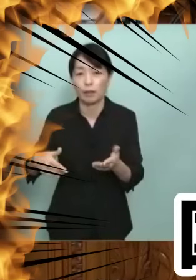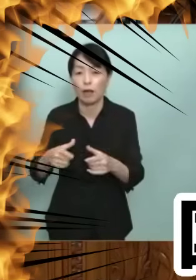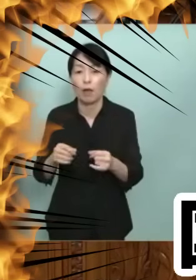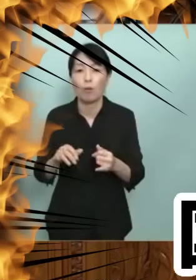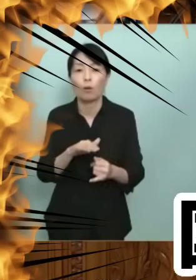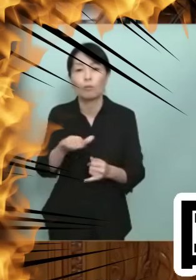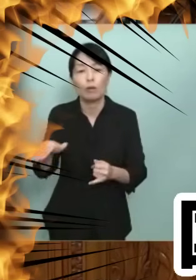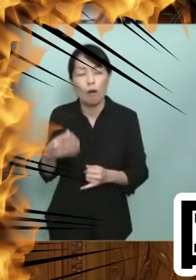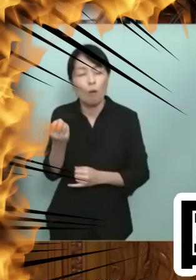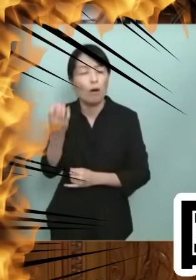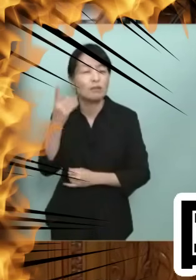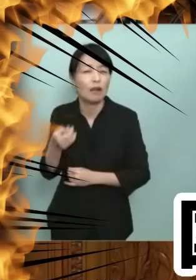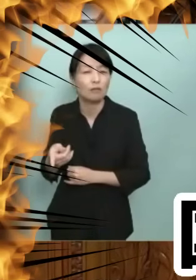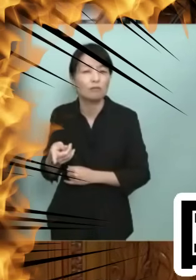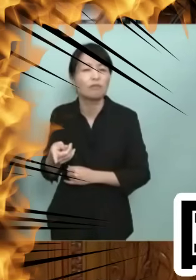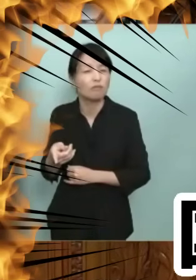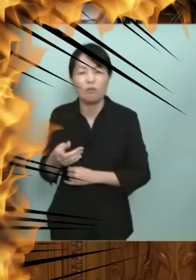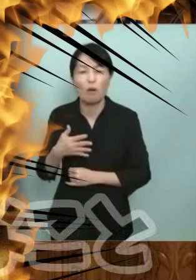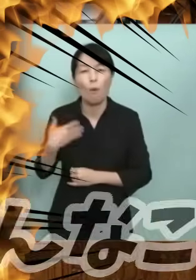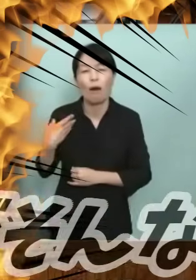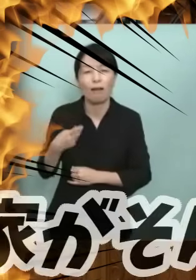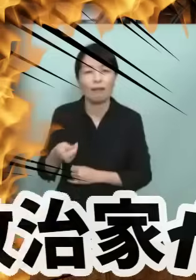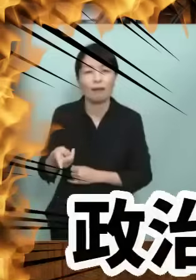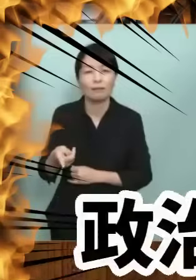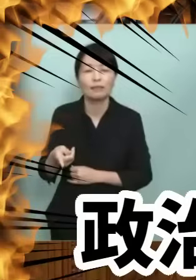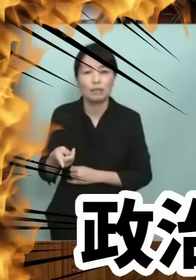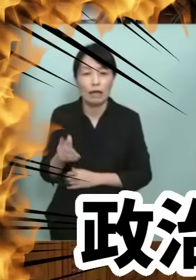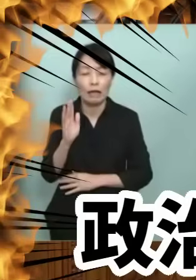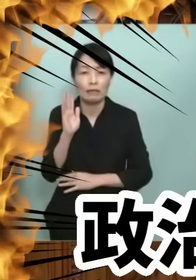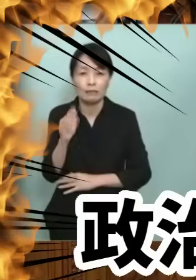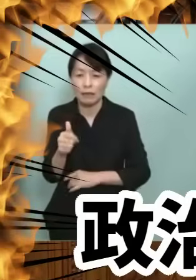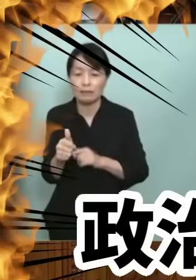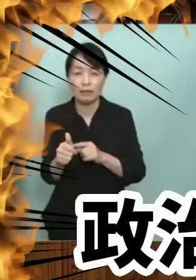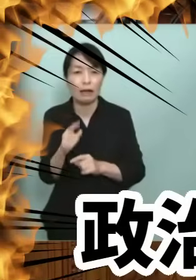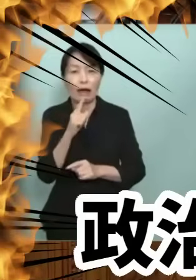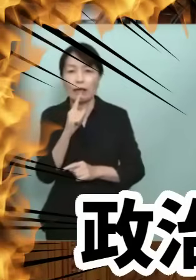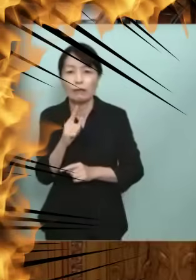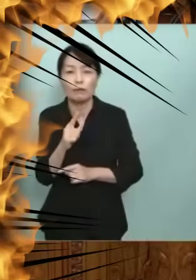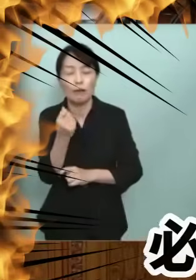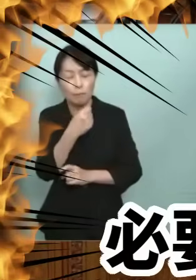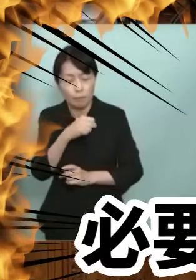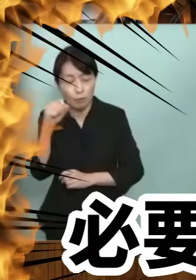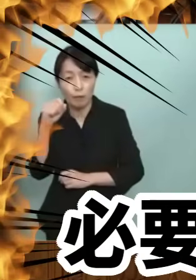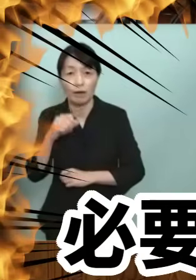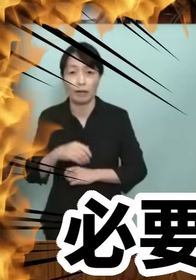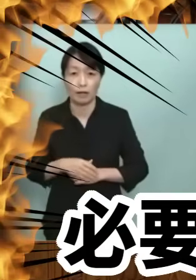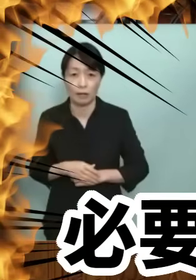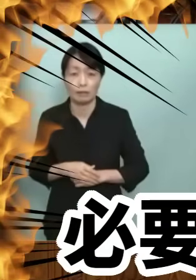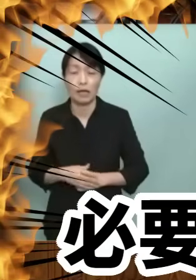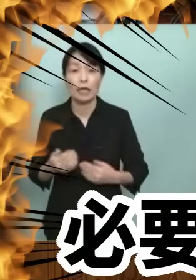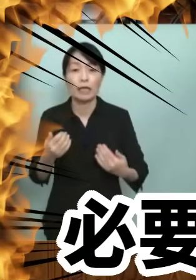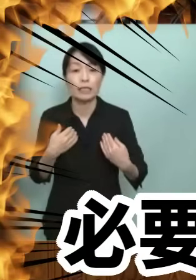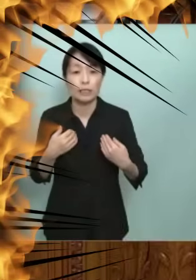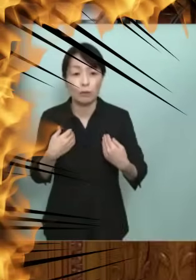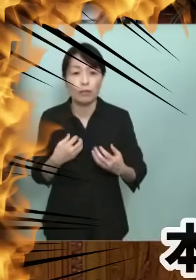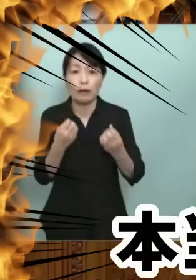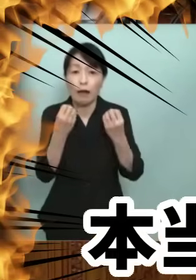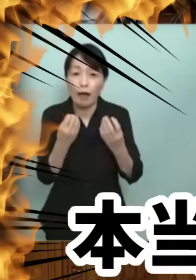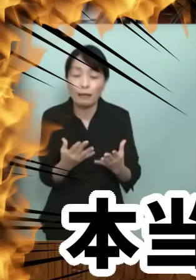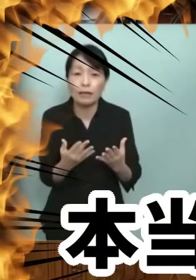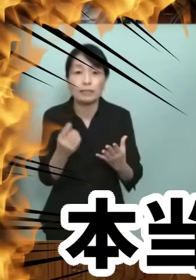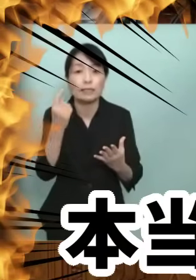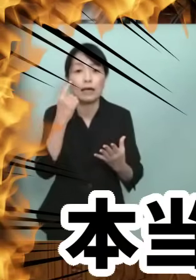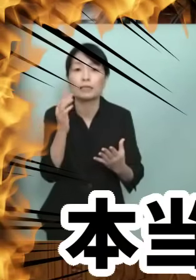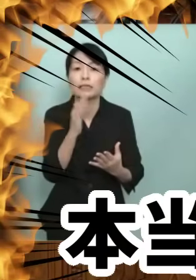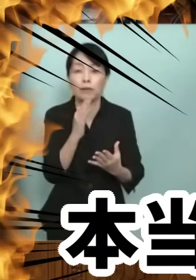忘れるどせわかりはしない政治家がそんなこと言ってはいけない必要なのはではない本当